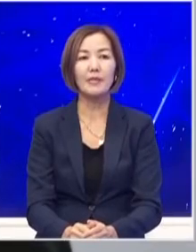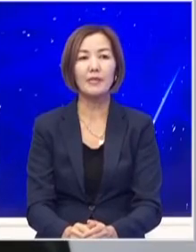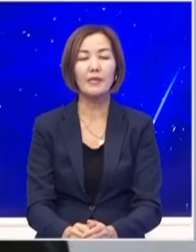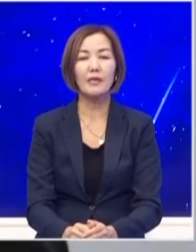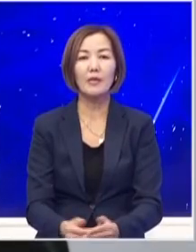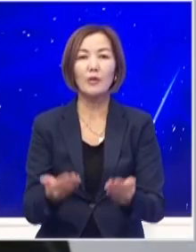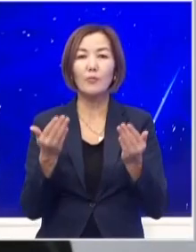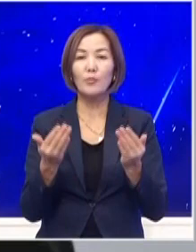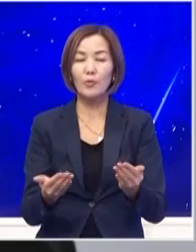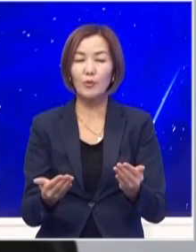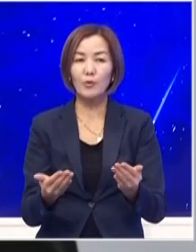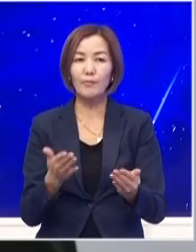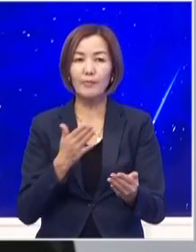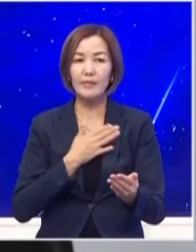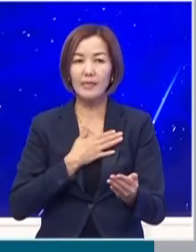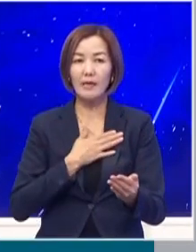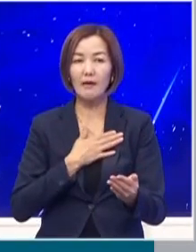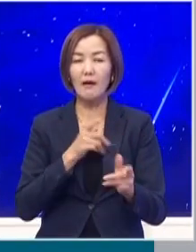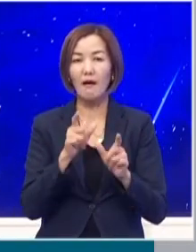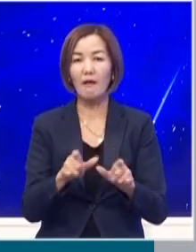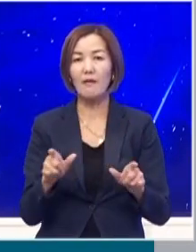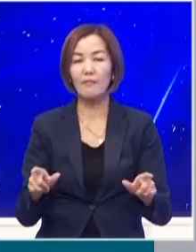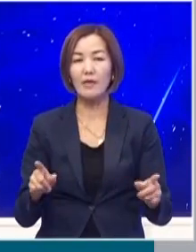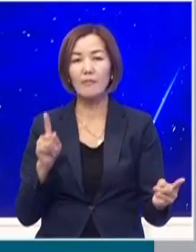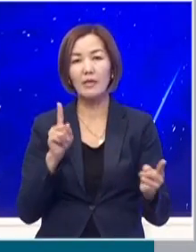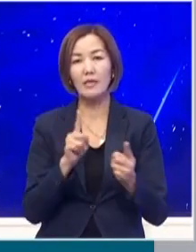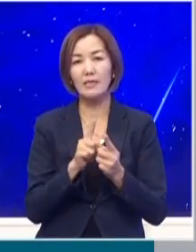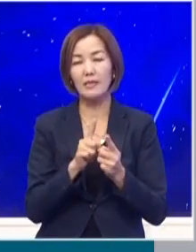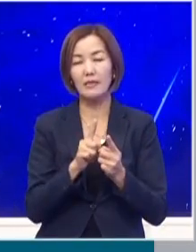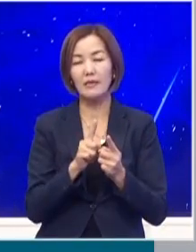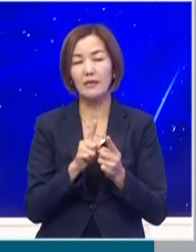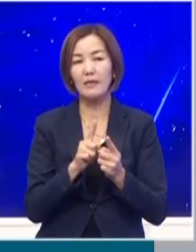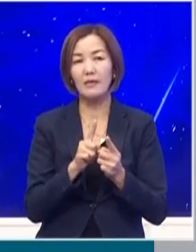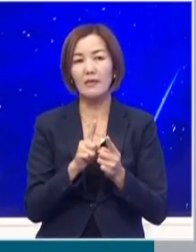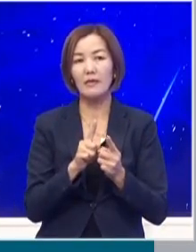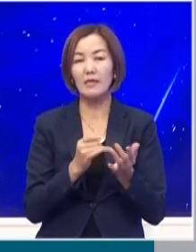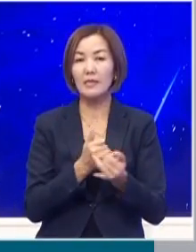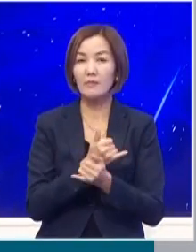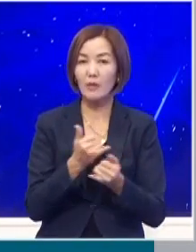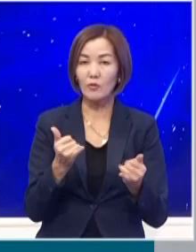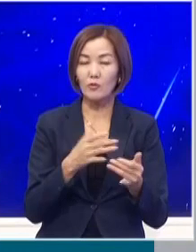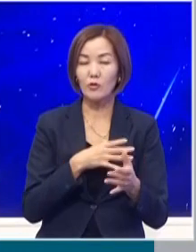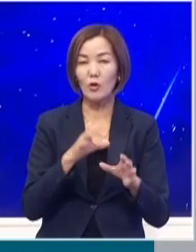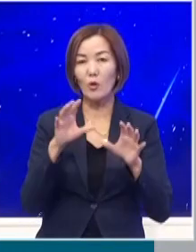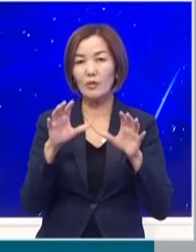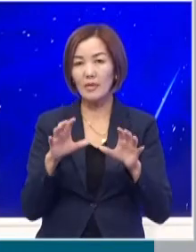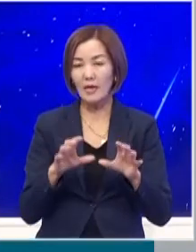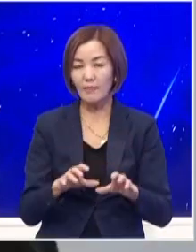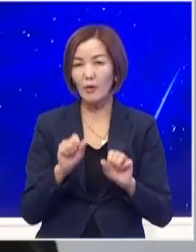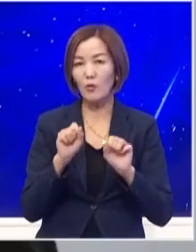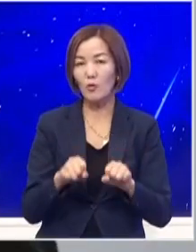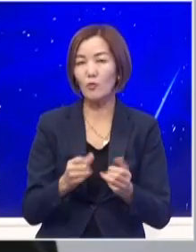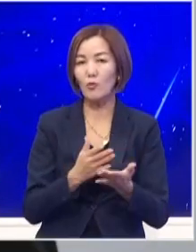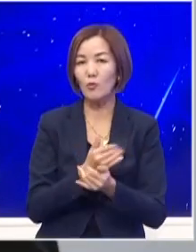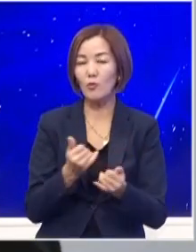Осында бүгін бізде адамдар, азаматтар, біздің азаматшалар келді. Соған заңды қалай, құқықтық көмекті қалай алу керек